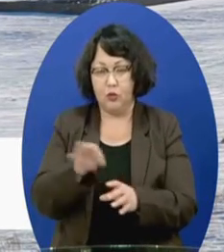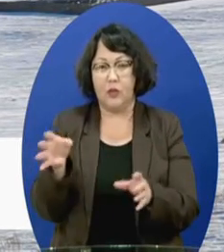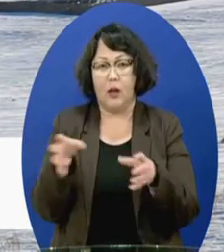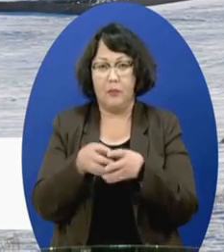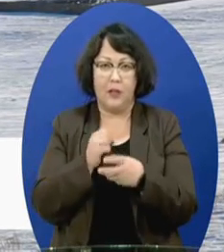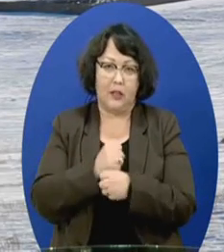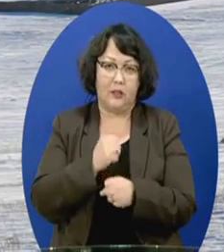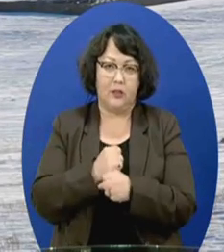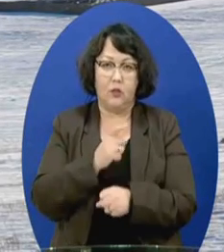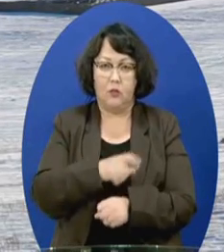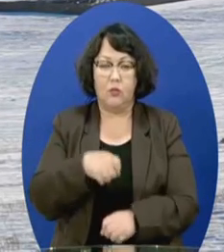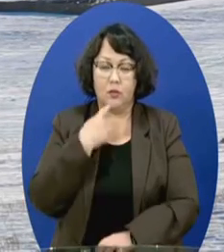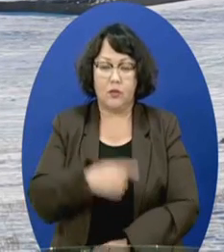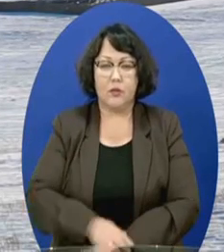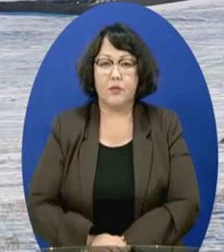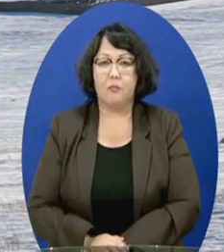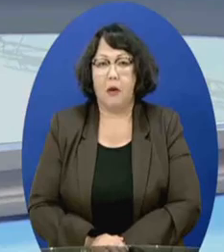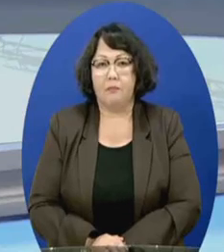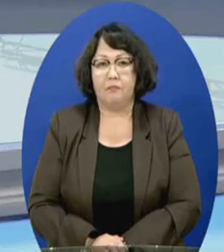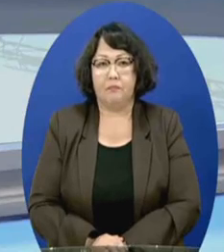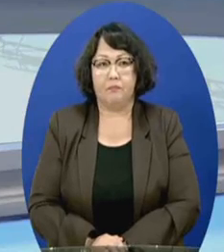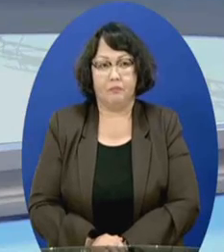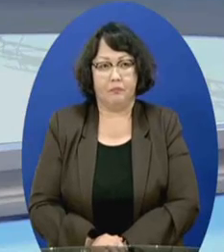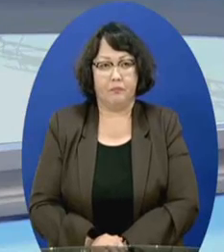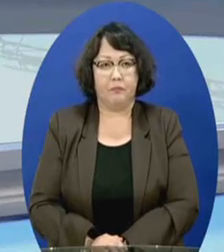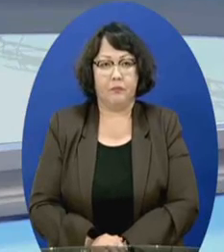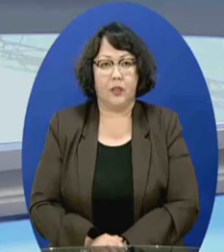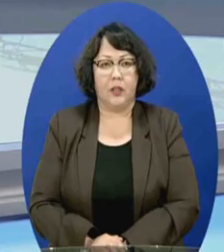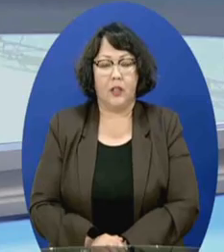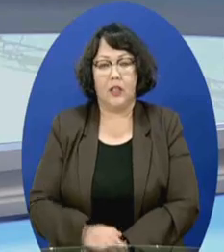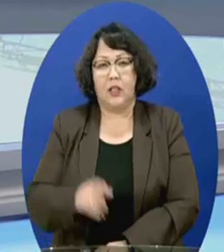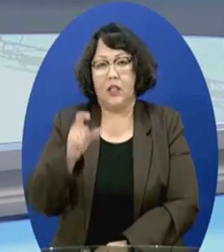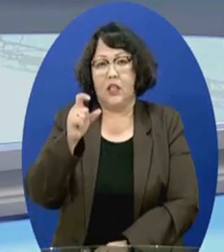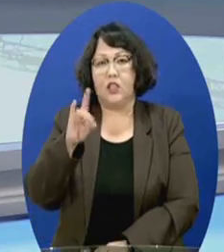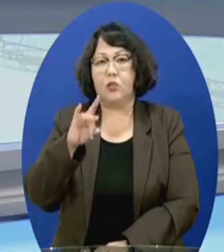Эрчим хүчний салбартаа 8 жилийн